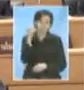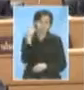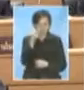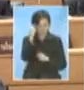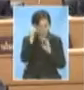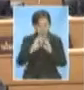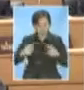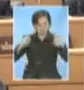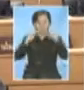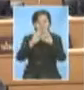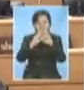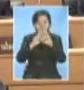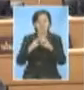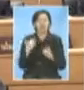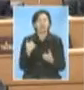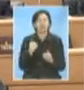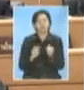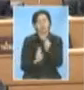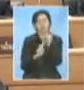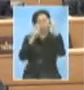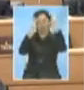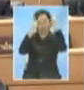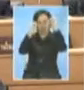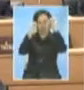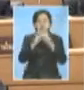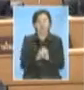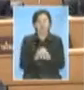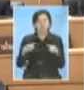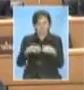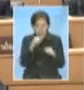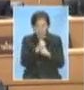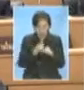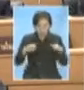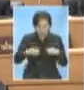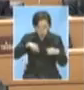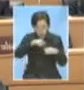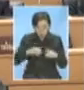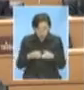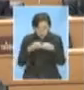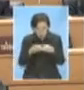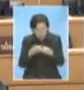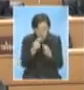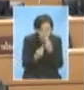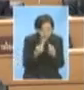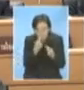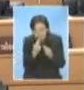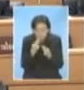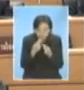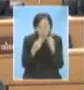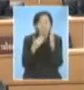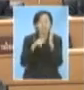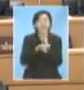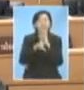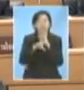ให้ความสำคัญมากก็ตั้งรองนายกรัฐมนตรีแล้วก็คณะทำงาน ลงไปในพื้นที่มาตรพุทธเพื่อไปแก้ไขปัญหา